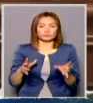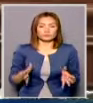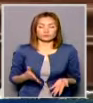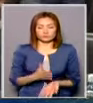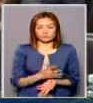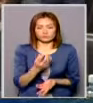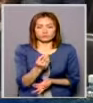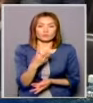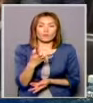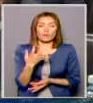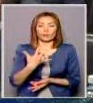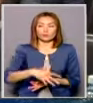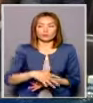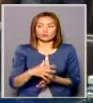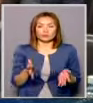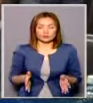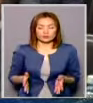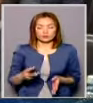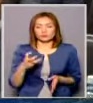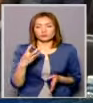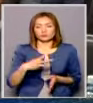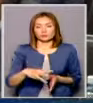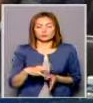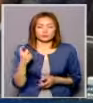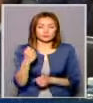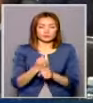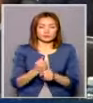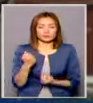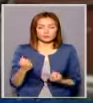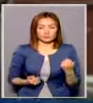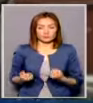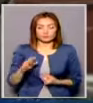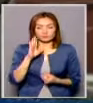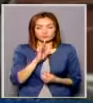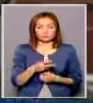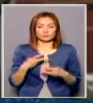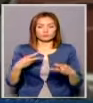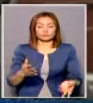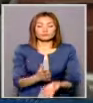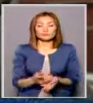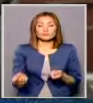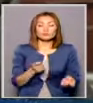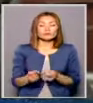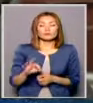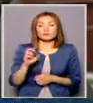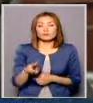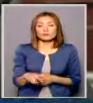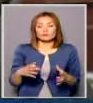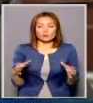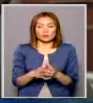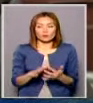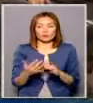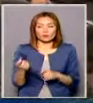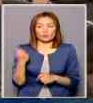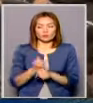в том числе 450 тракторов, 330 сельскохозяйственных машин и водных насосов. Руководитель областного управления